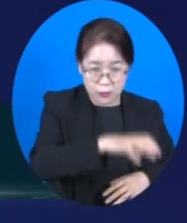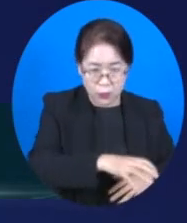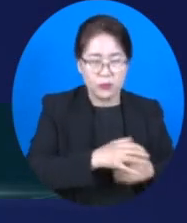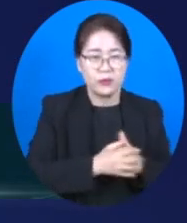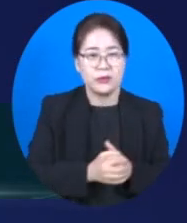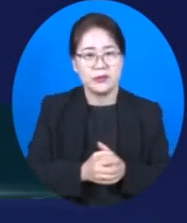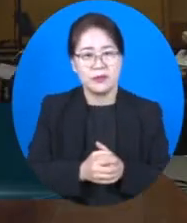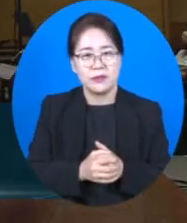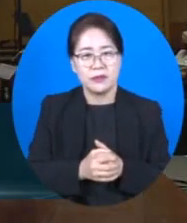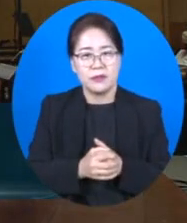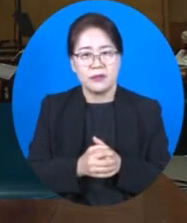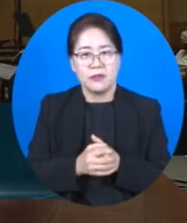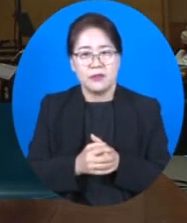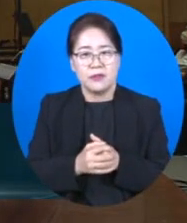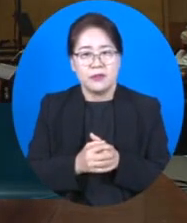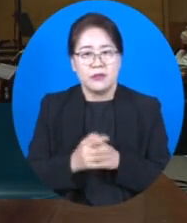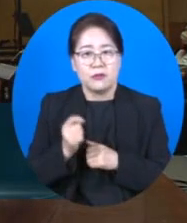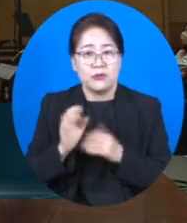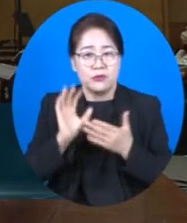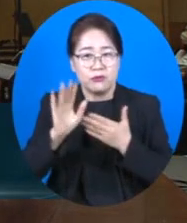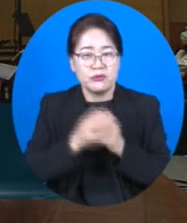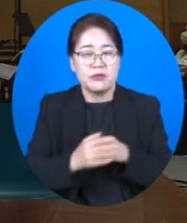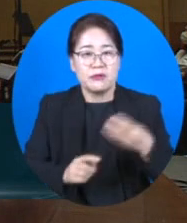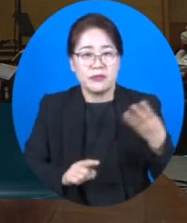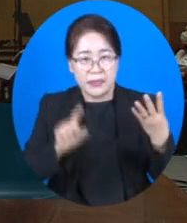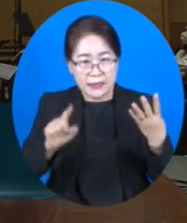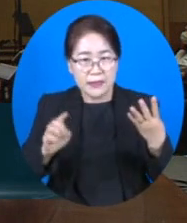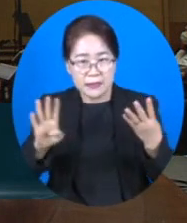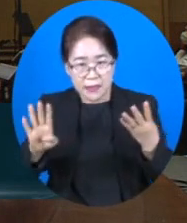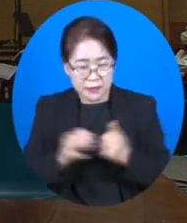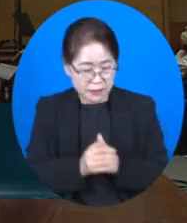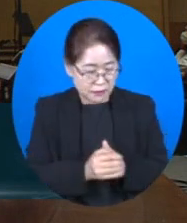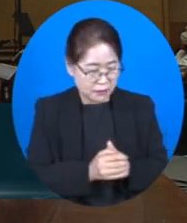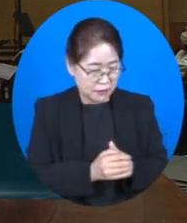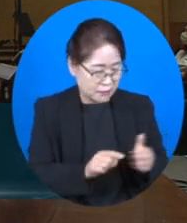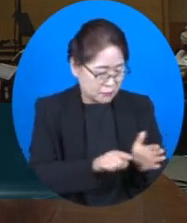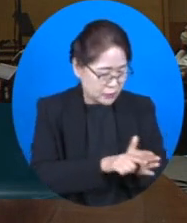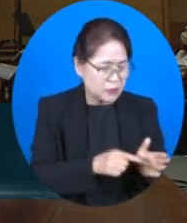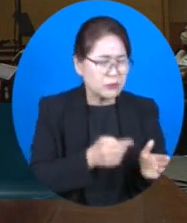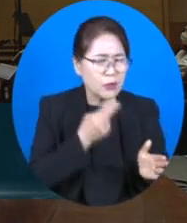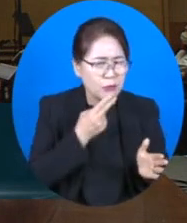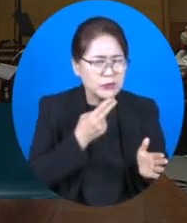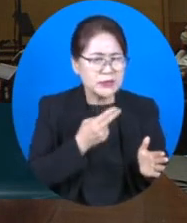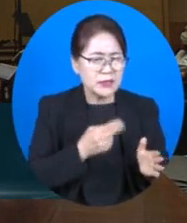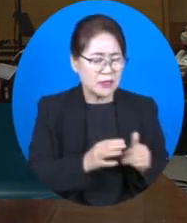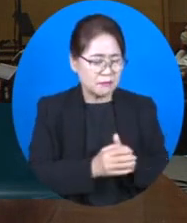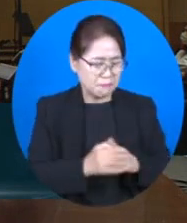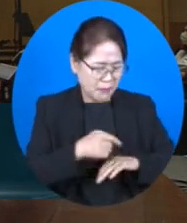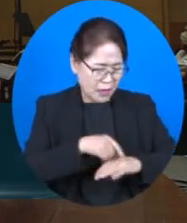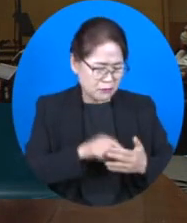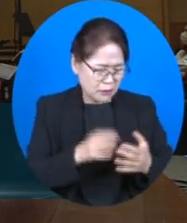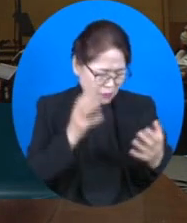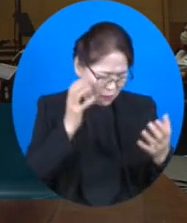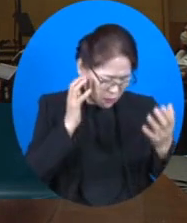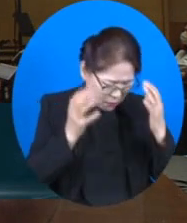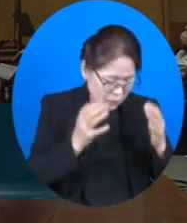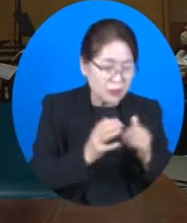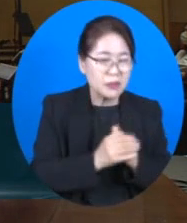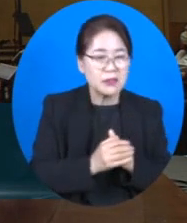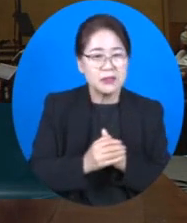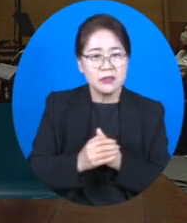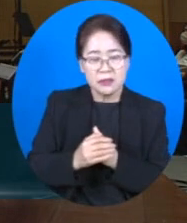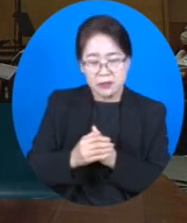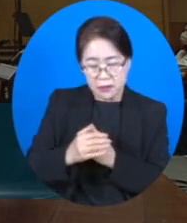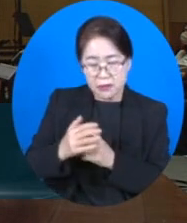말씀을 우리 함께 읽겠습니다. 다 같이요. 이 세상의 신이 믿지 아니하는 자들의 마음을 혼미하게 하여 그리스도의 영광의